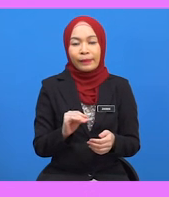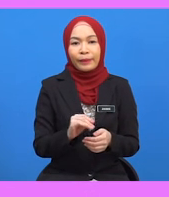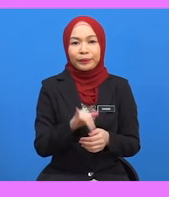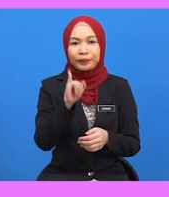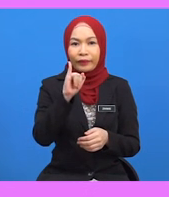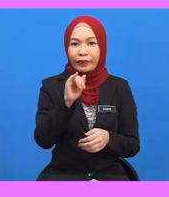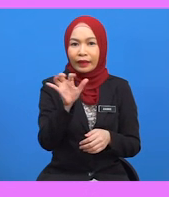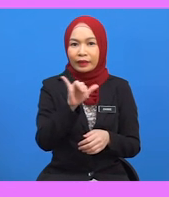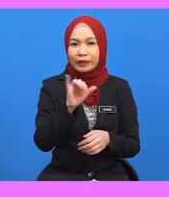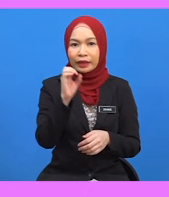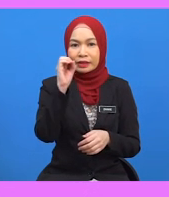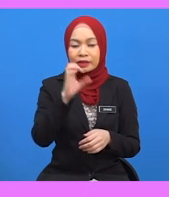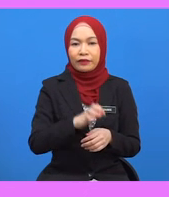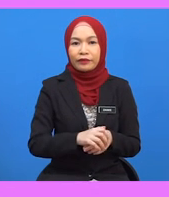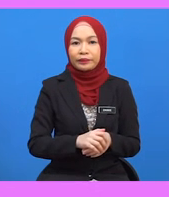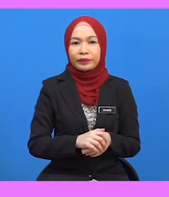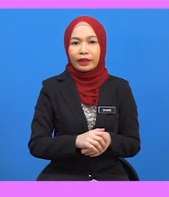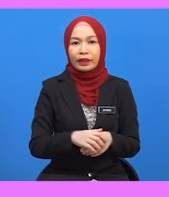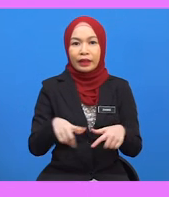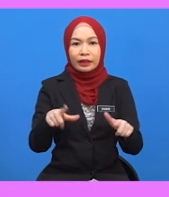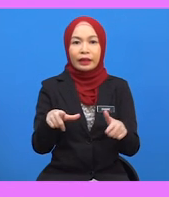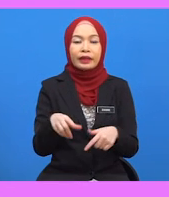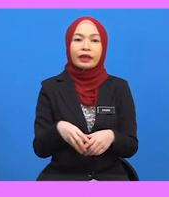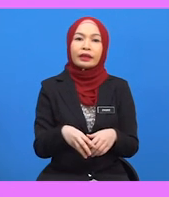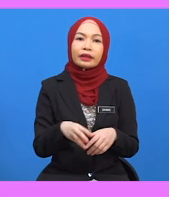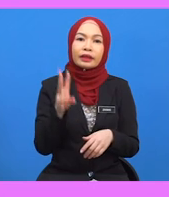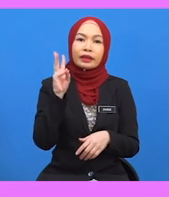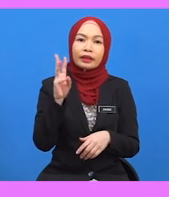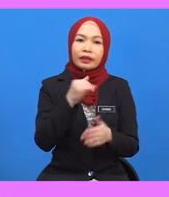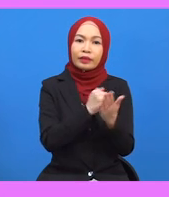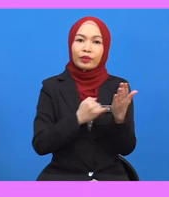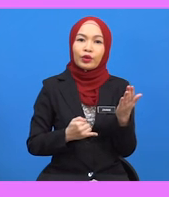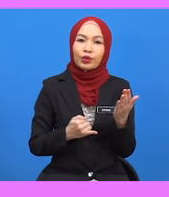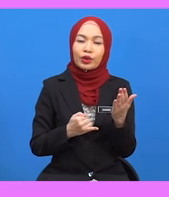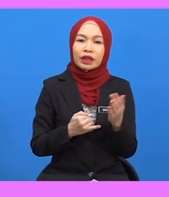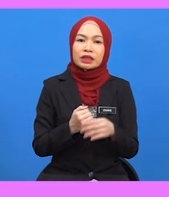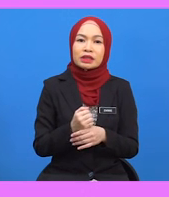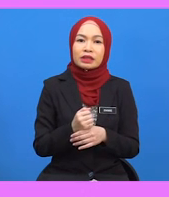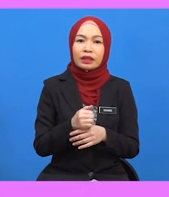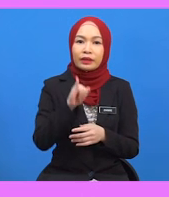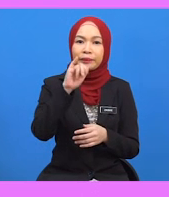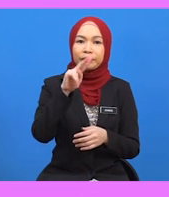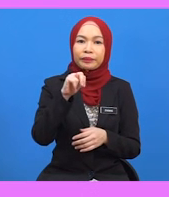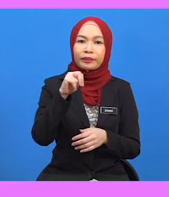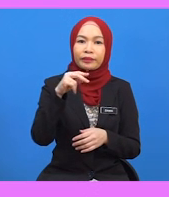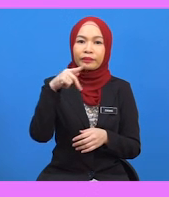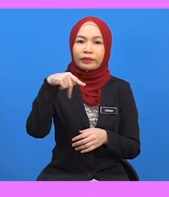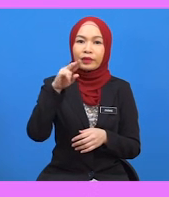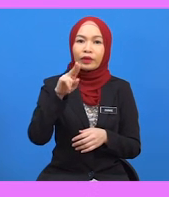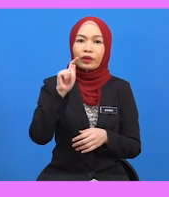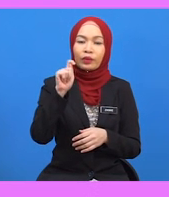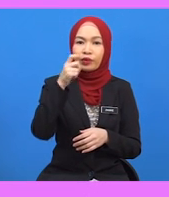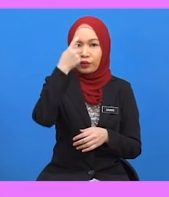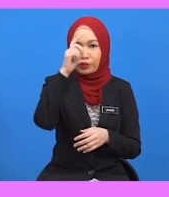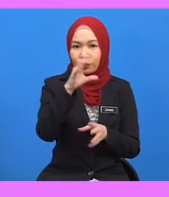sifar. Langkah keenam, lukis simbol input untuk masukkan nilai carian T.